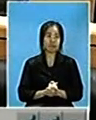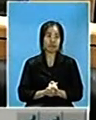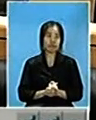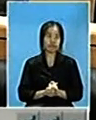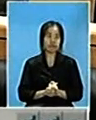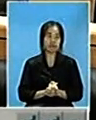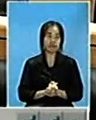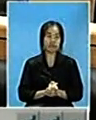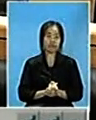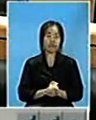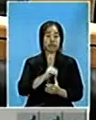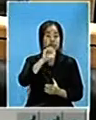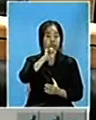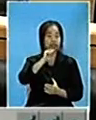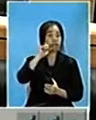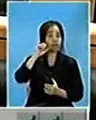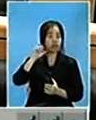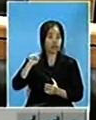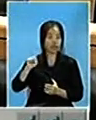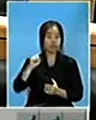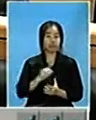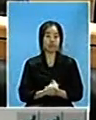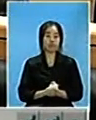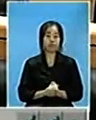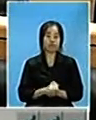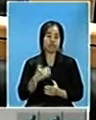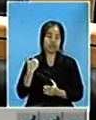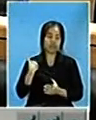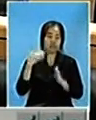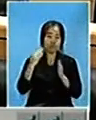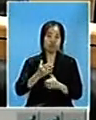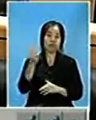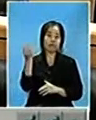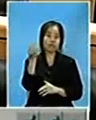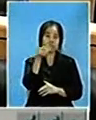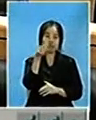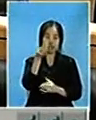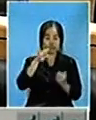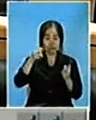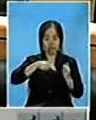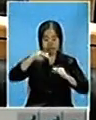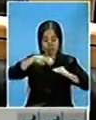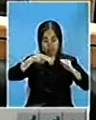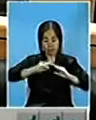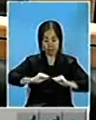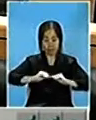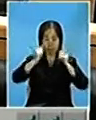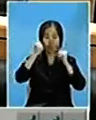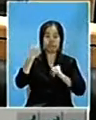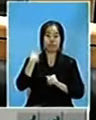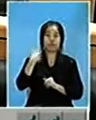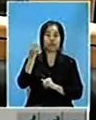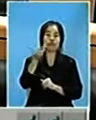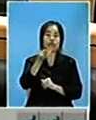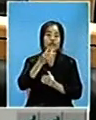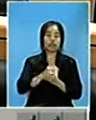แม้กระทั่งผู้แทนราษฎรเองเราก็น้อยครับที่จะได้อ่านรายงานทั้งเล่มฉบับนี้น้อยครับ